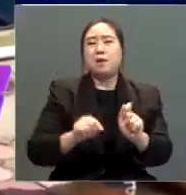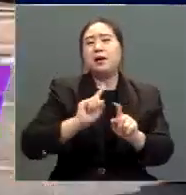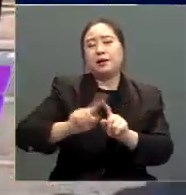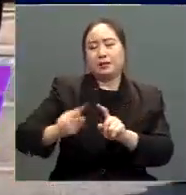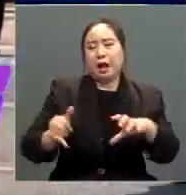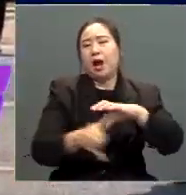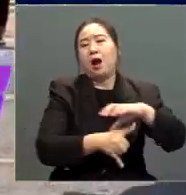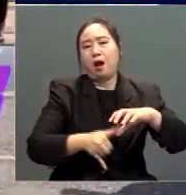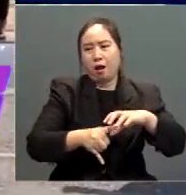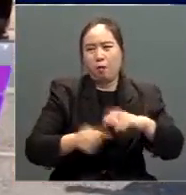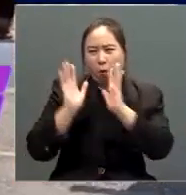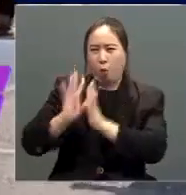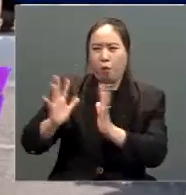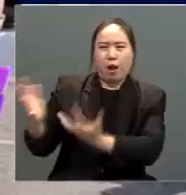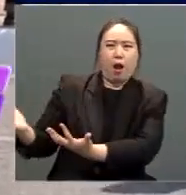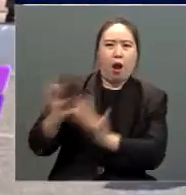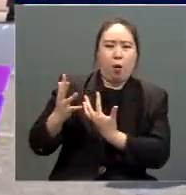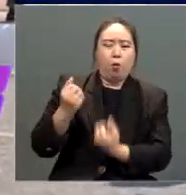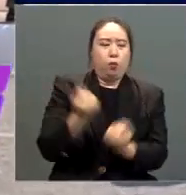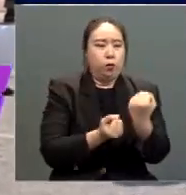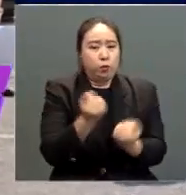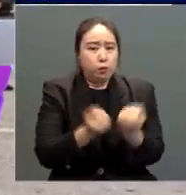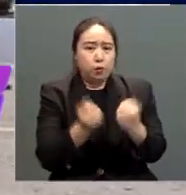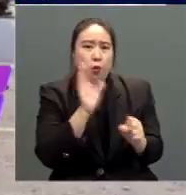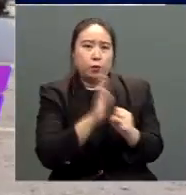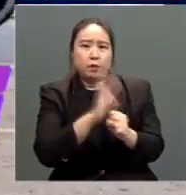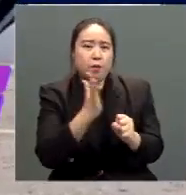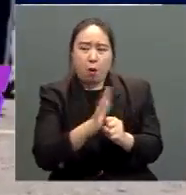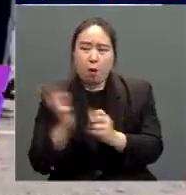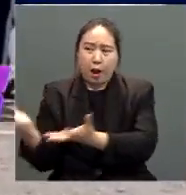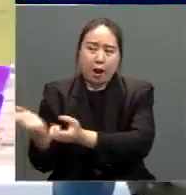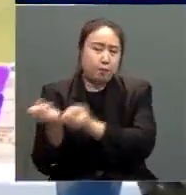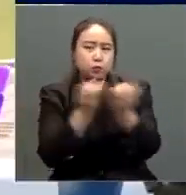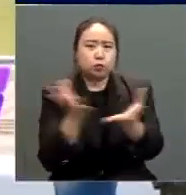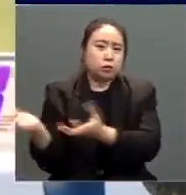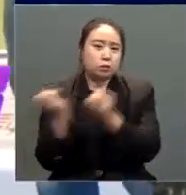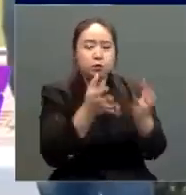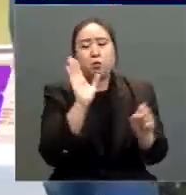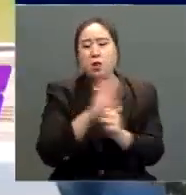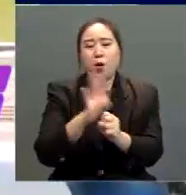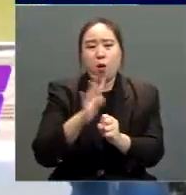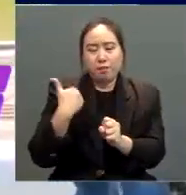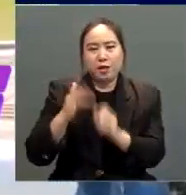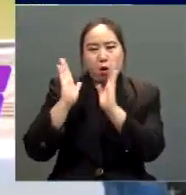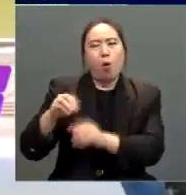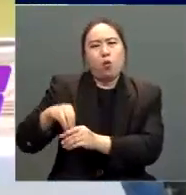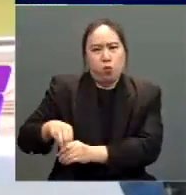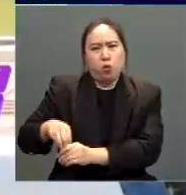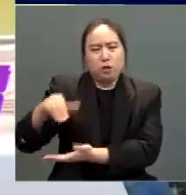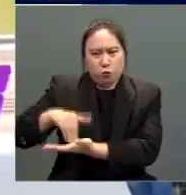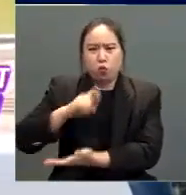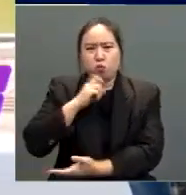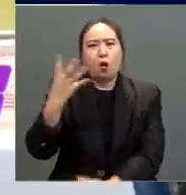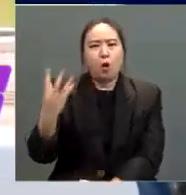คนเดินทางกลับมาเป็นจำนวนมากนะคะแต่ว่ารถของเจ้าหน้าที่ไม่เพียงพอในการขนย้ายทำให้มีผู้ตกค้างอยู่ที่ศูนย์อีกจำนวน